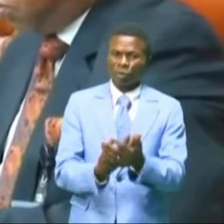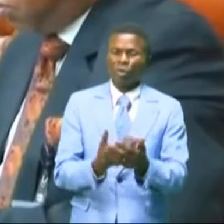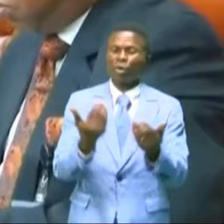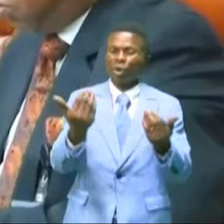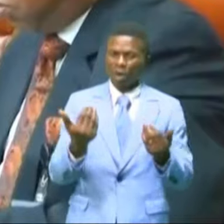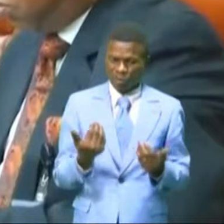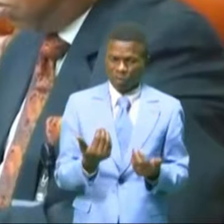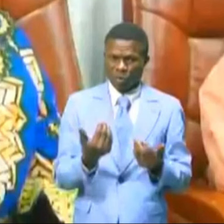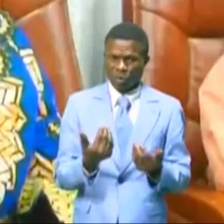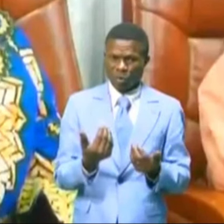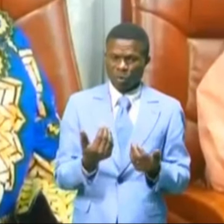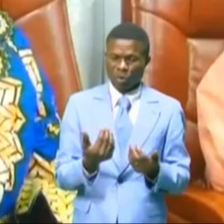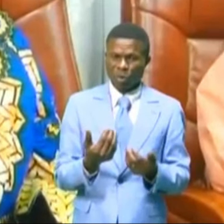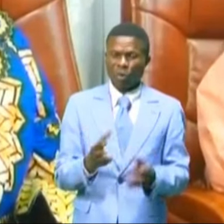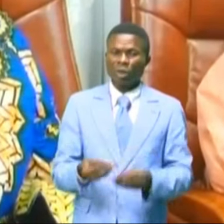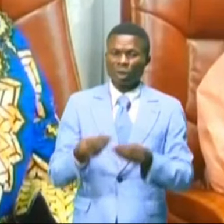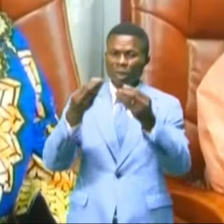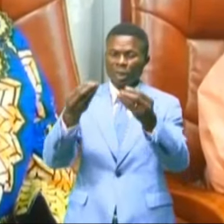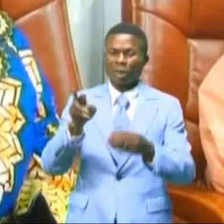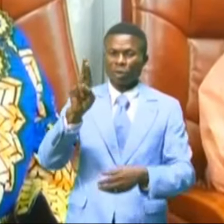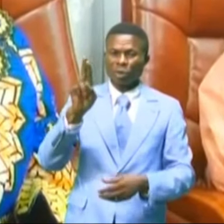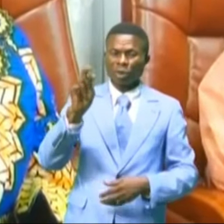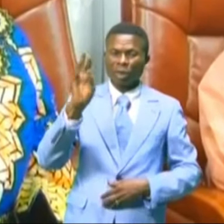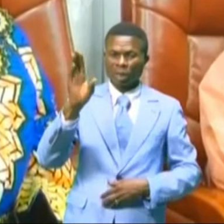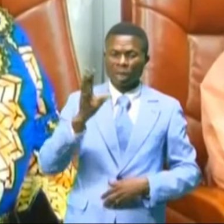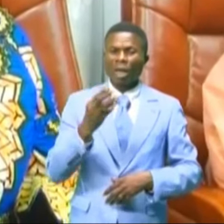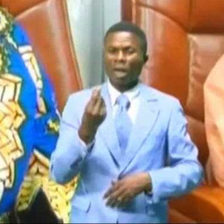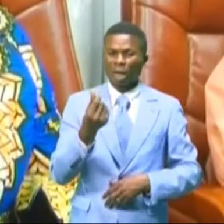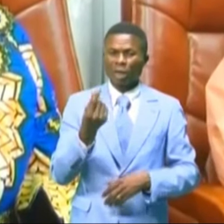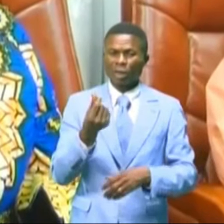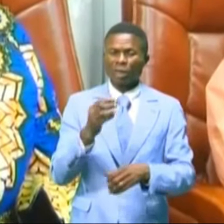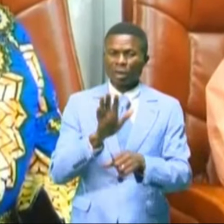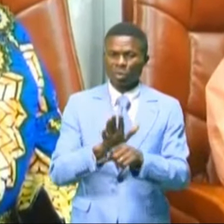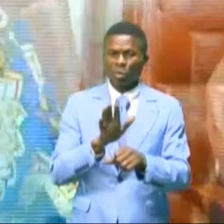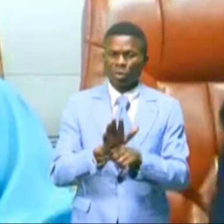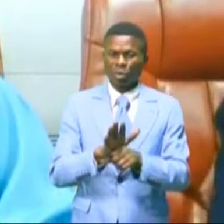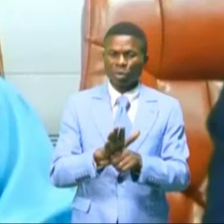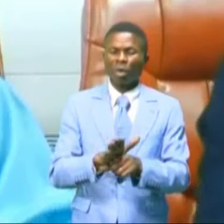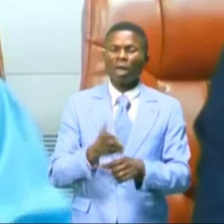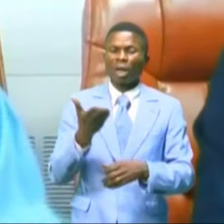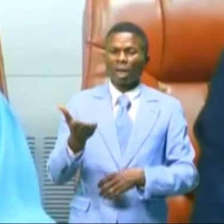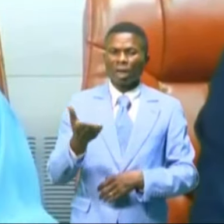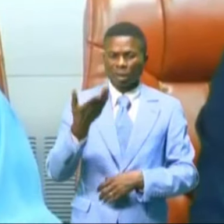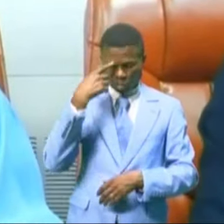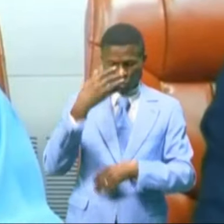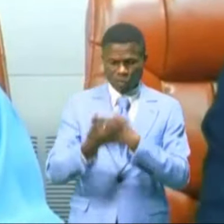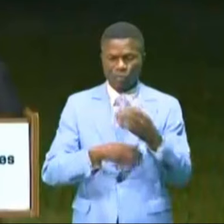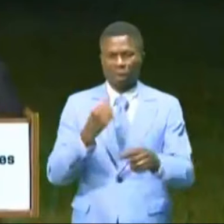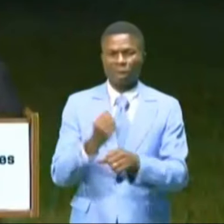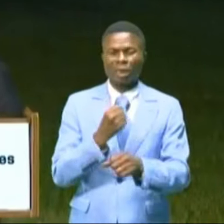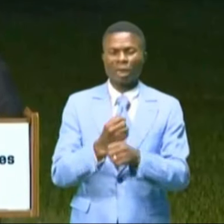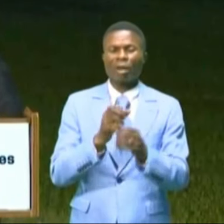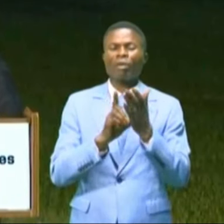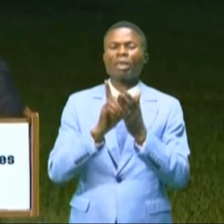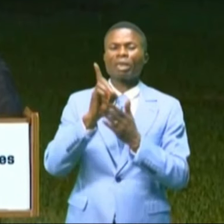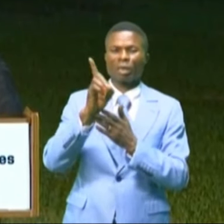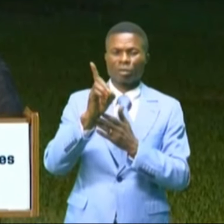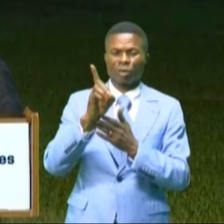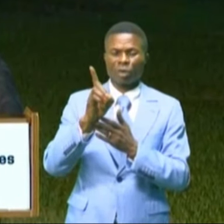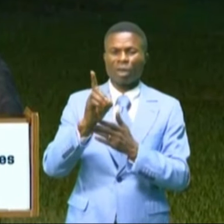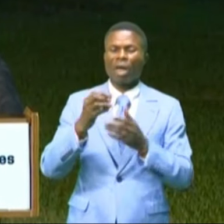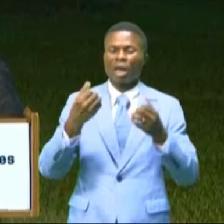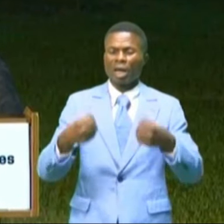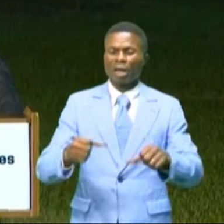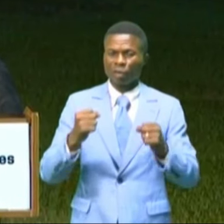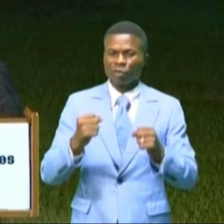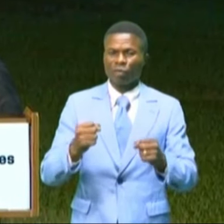volonté de doter à ces médias publics des moyens dont il a cruellement besoin pour accélérer son redressement et sa pérennité car